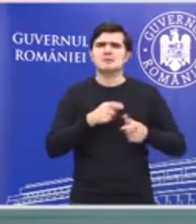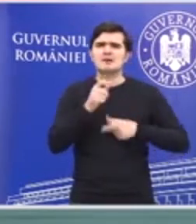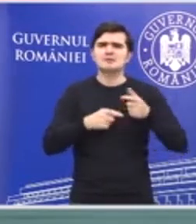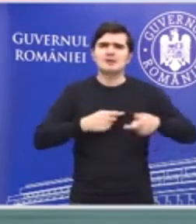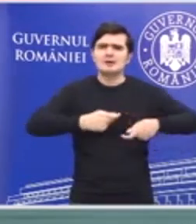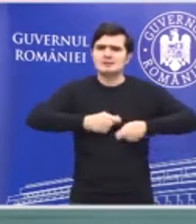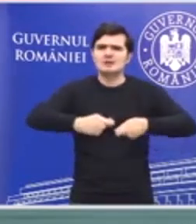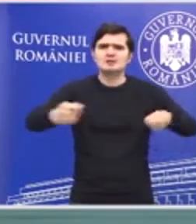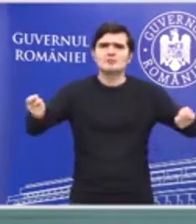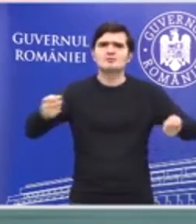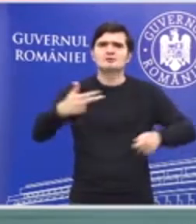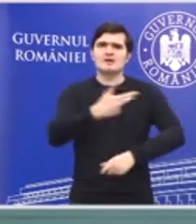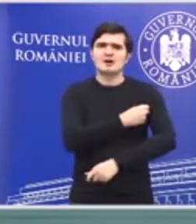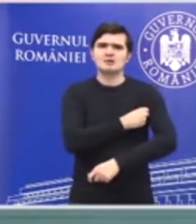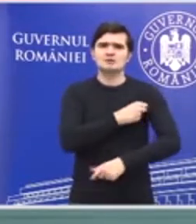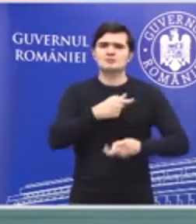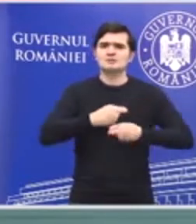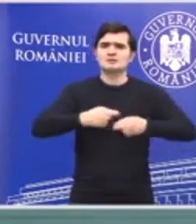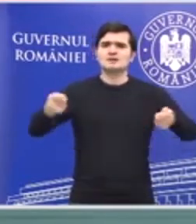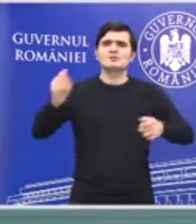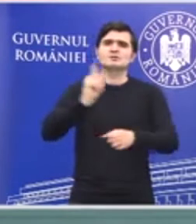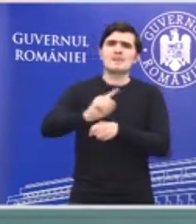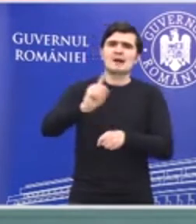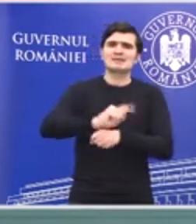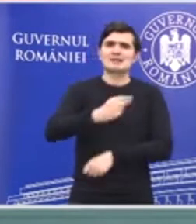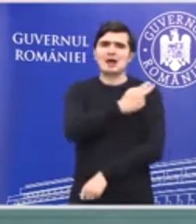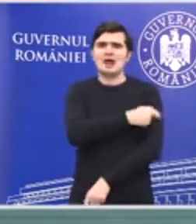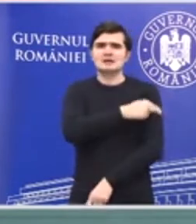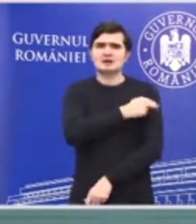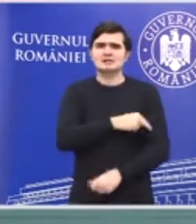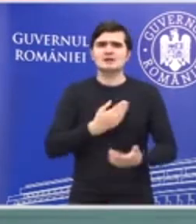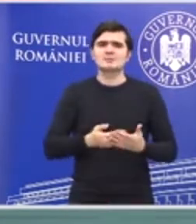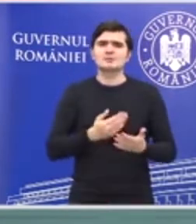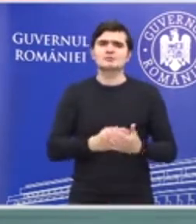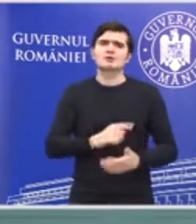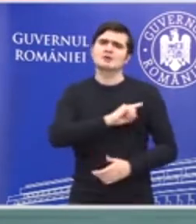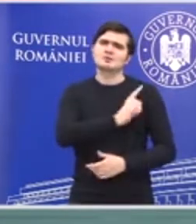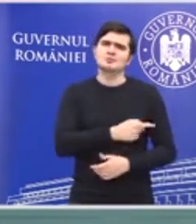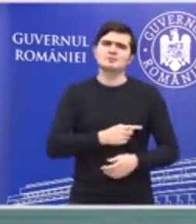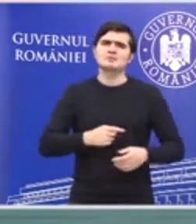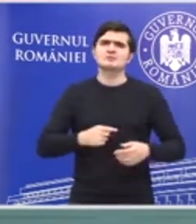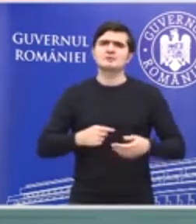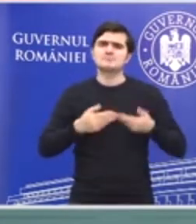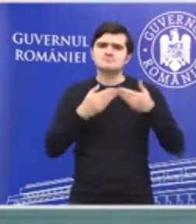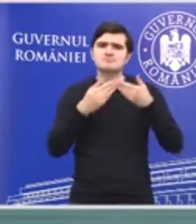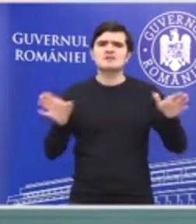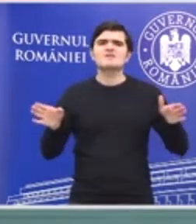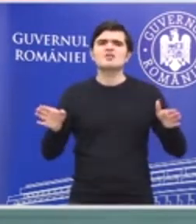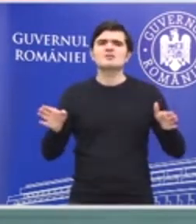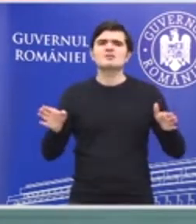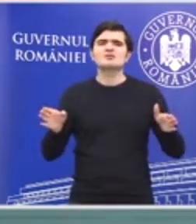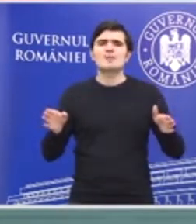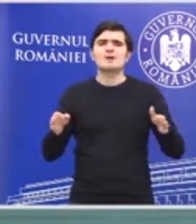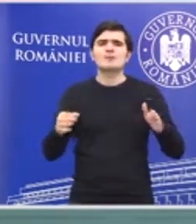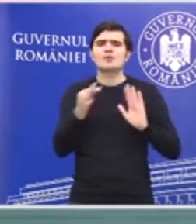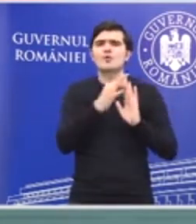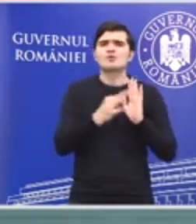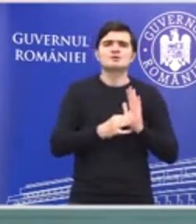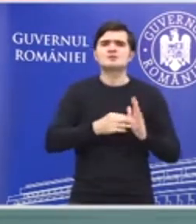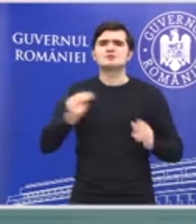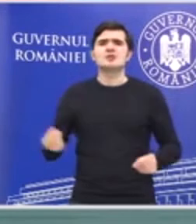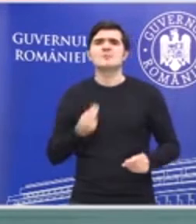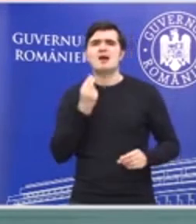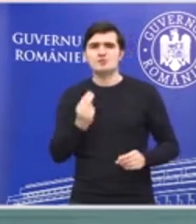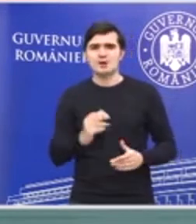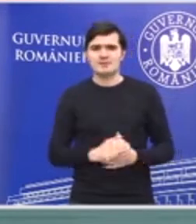distribuția materialelor sanitare, așa încât să putem demara în condiții cât se poate de bune.